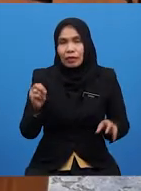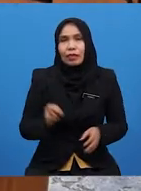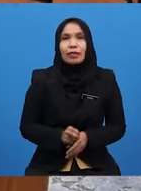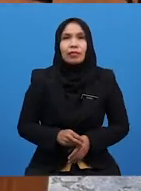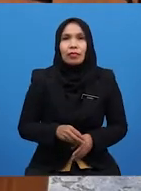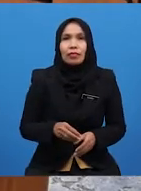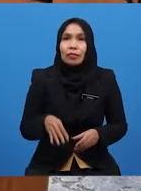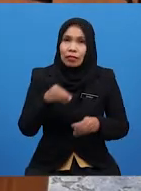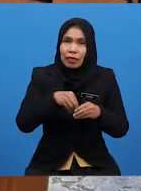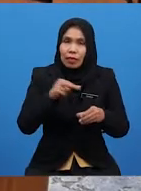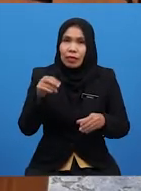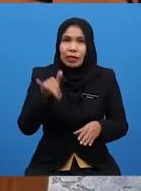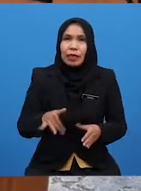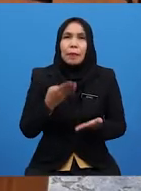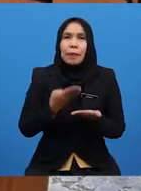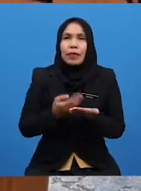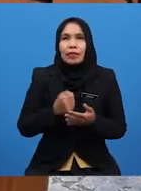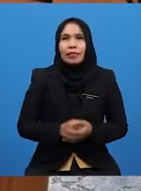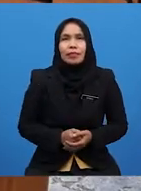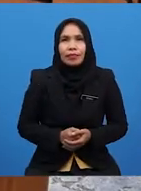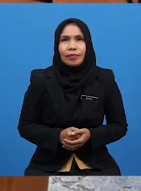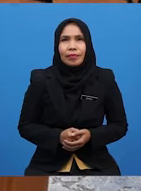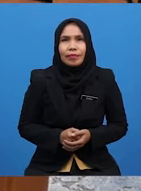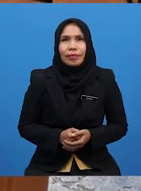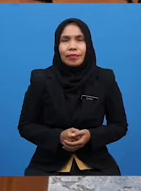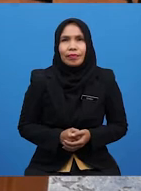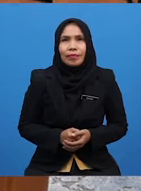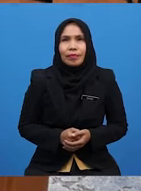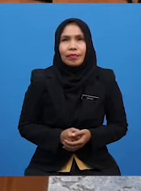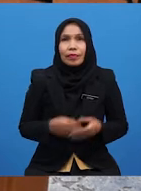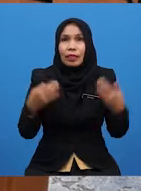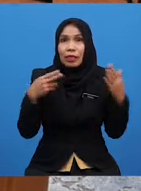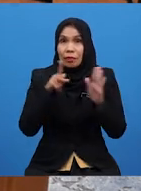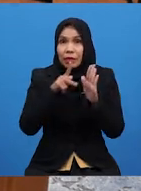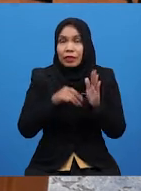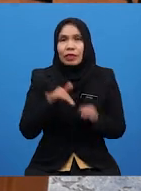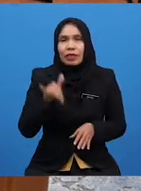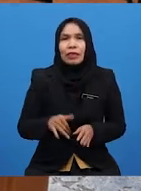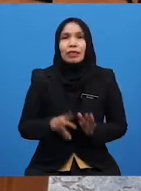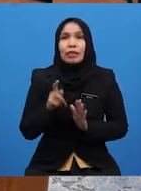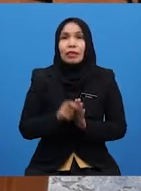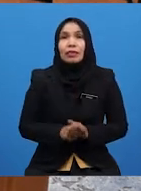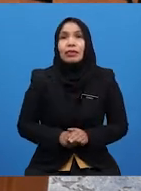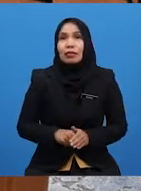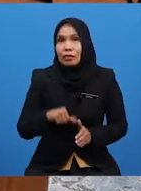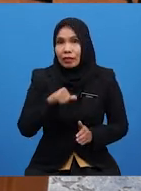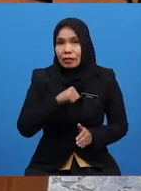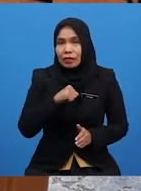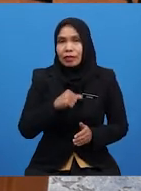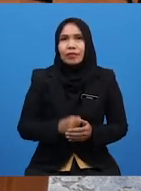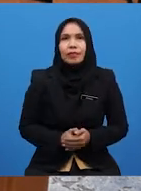hiasan dalaman ada prinsipnya Yang Tersendiri Hai untuk menjadikan sebuah rekaan tersebut